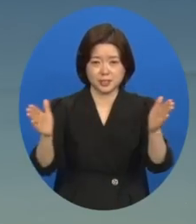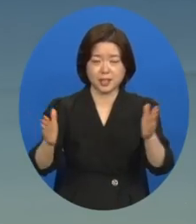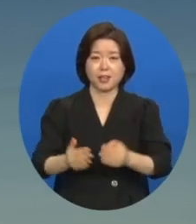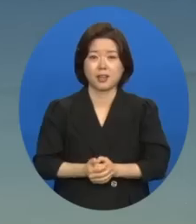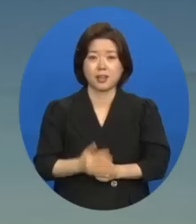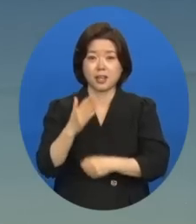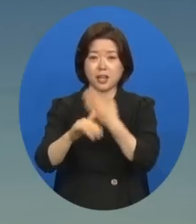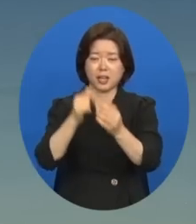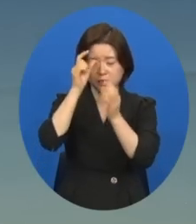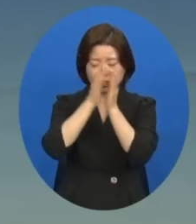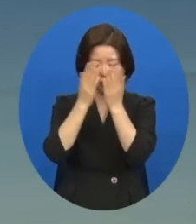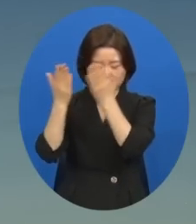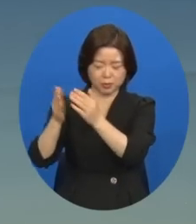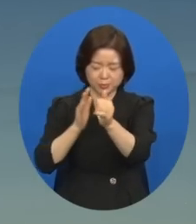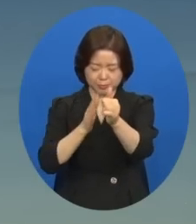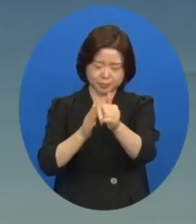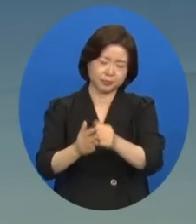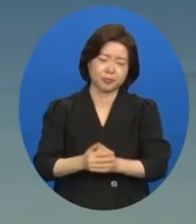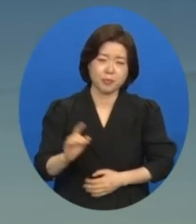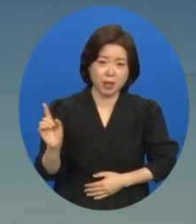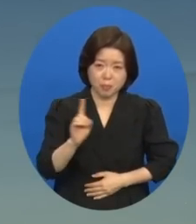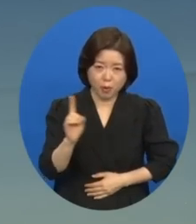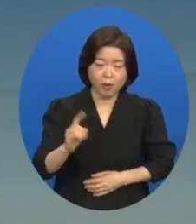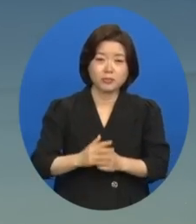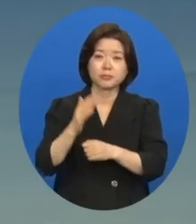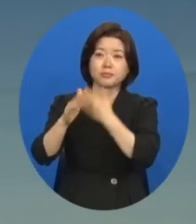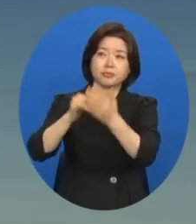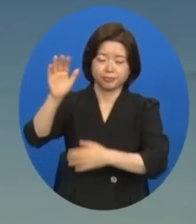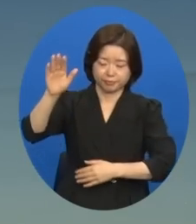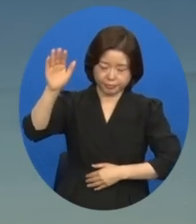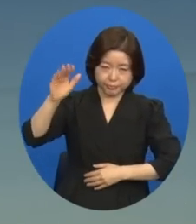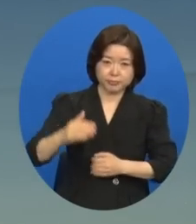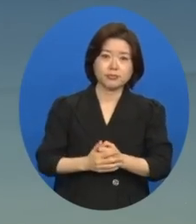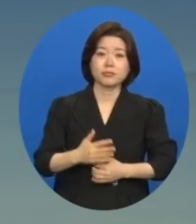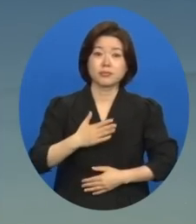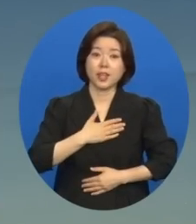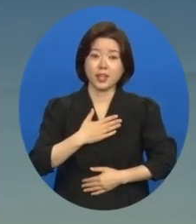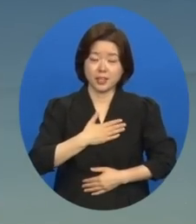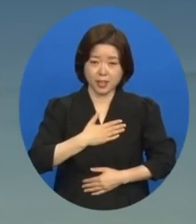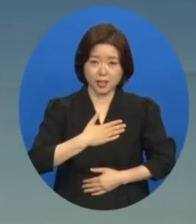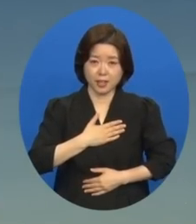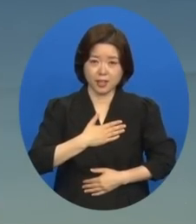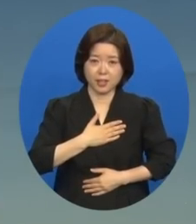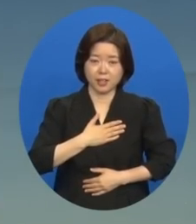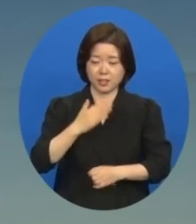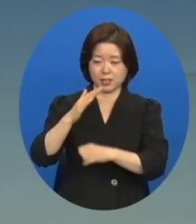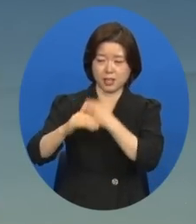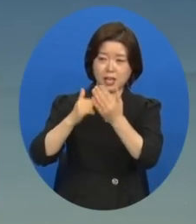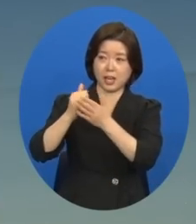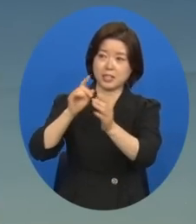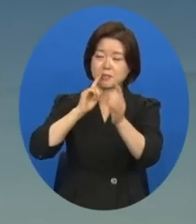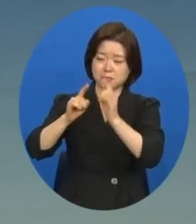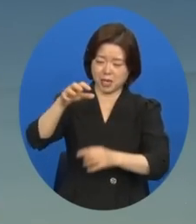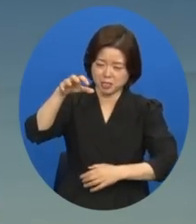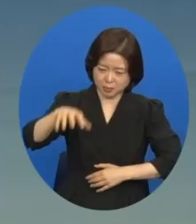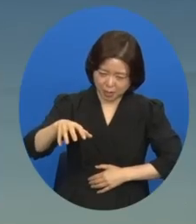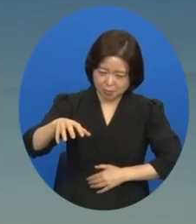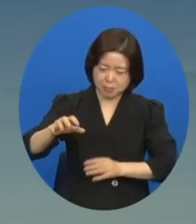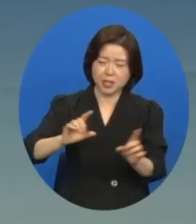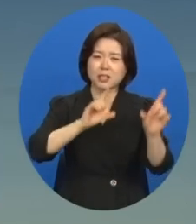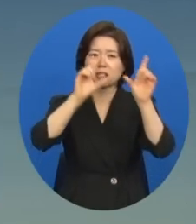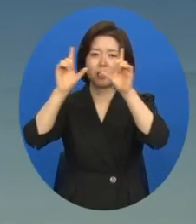하나님께 이렇게 기도했으면 좋겠습니다. 하나님, 저에게 말씀 앞에서 사는